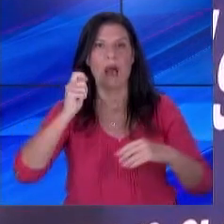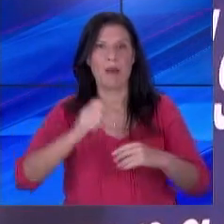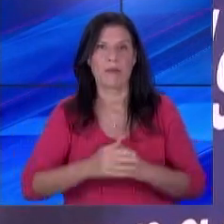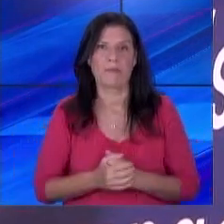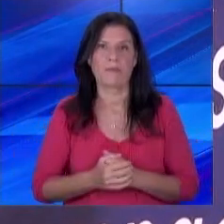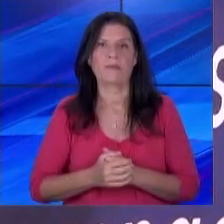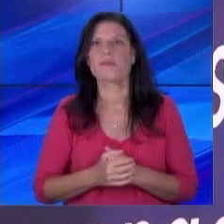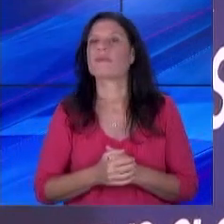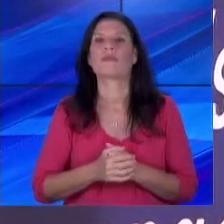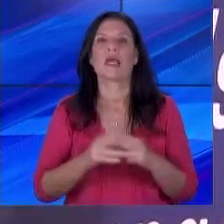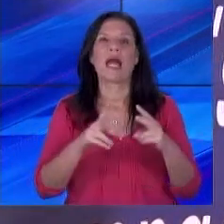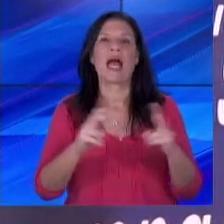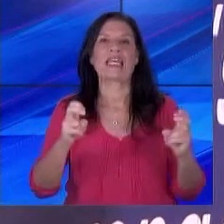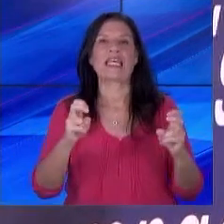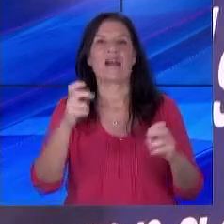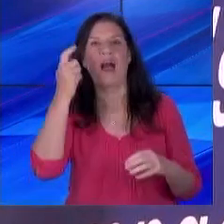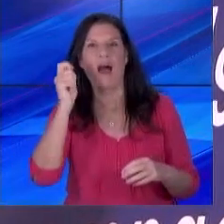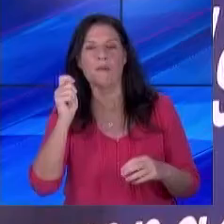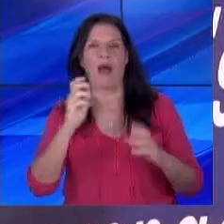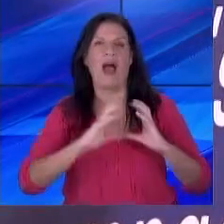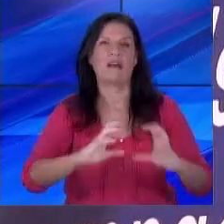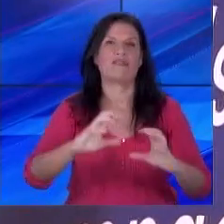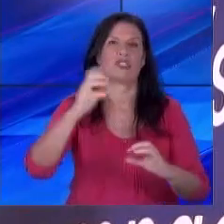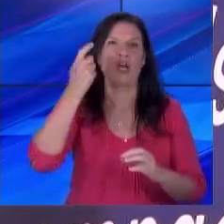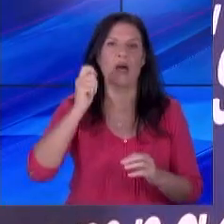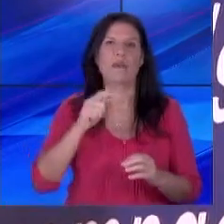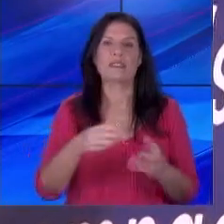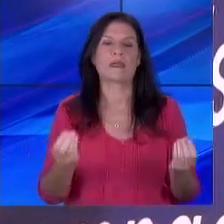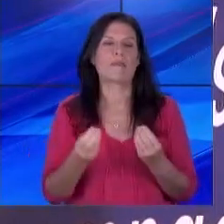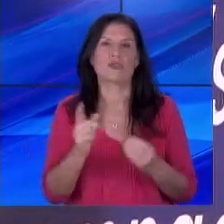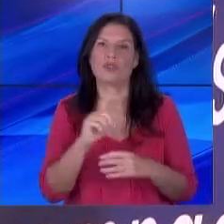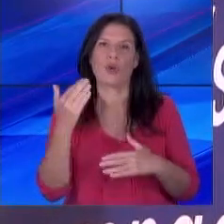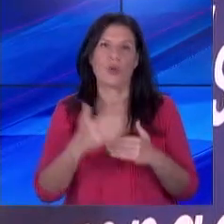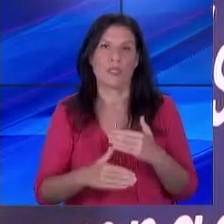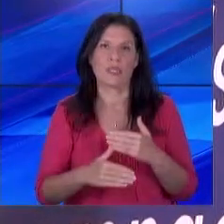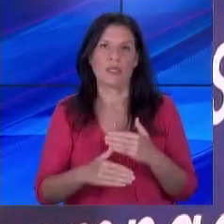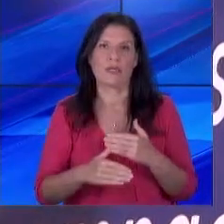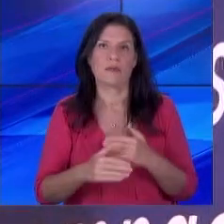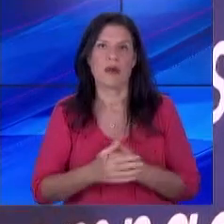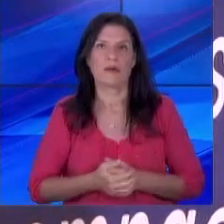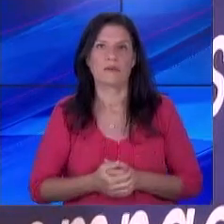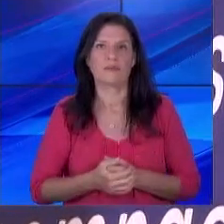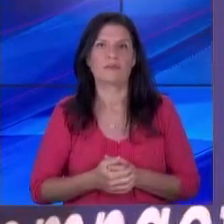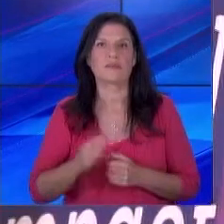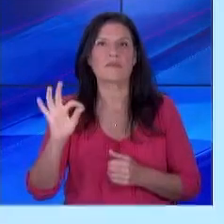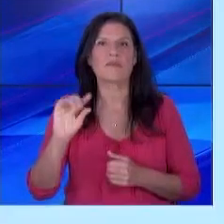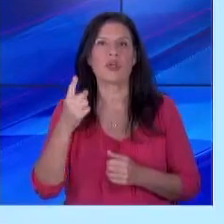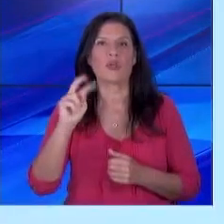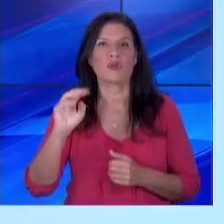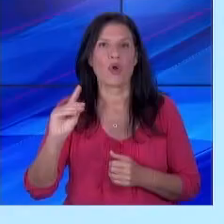העיר החכמה ועולם הכביש החכם הוא בלתי נגמר. טונדו בתפיסה שלה רואה בעמוד התאורה